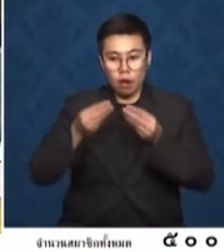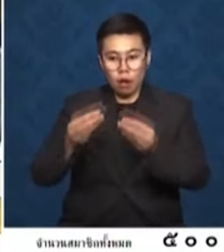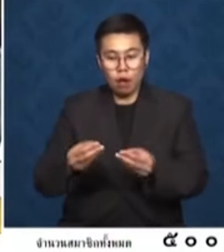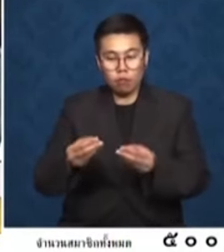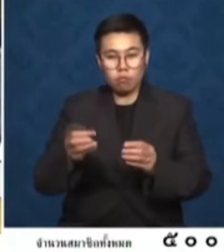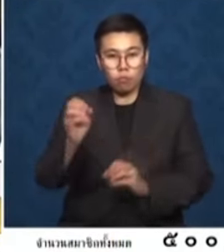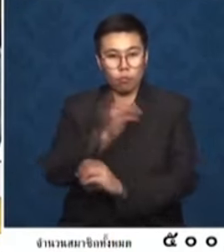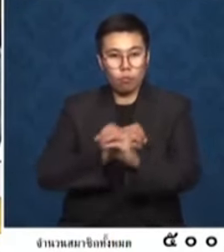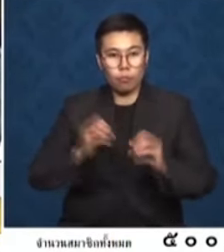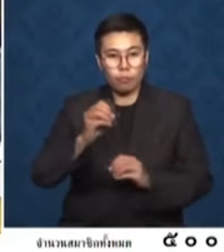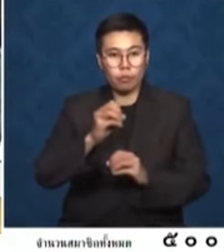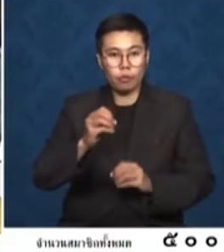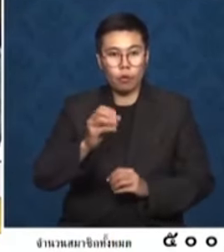รัดกุมมากยิ่งขึ้น